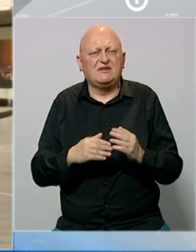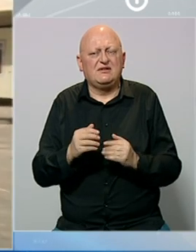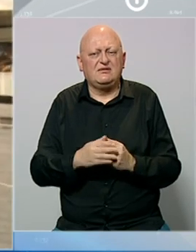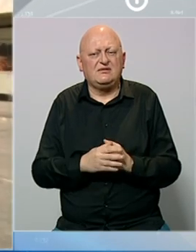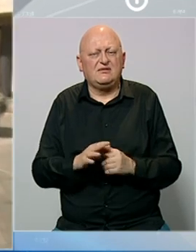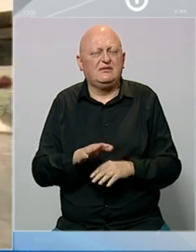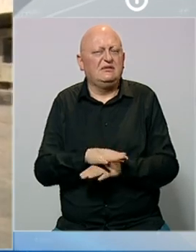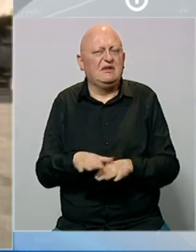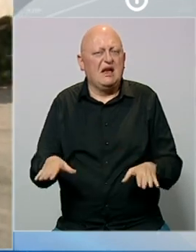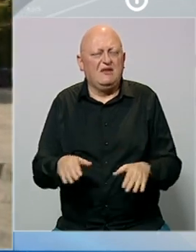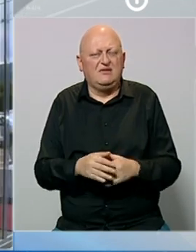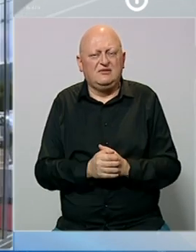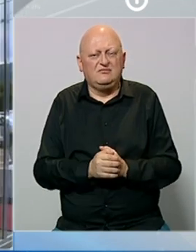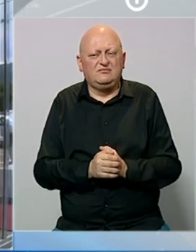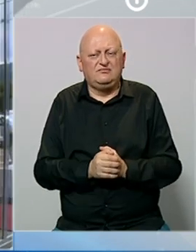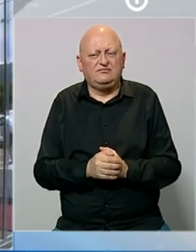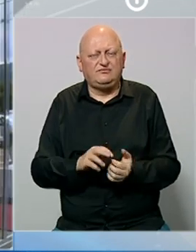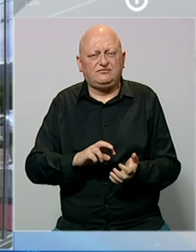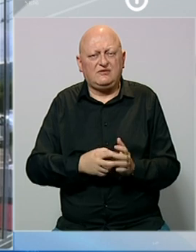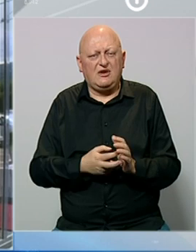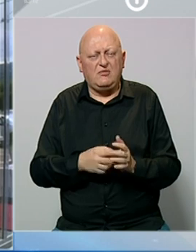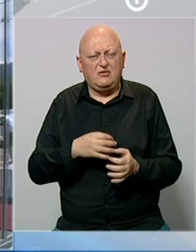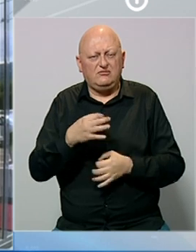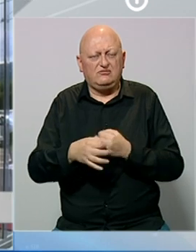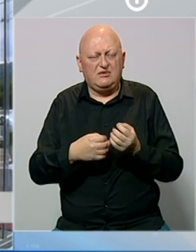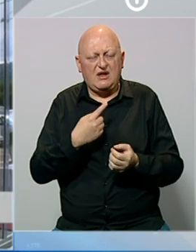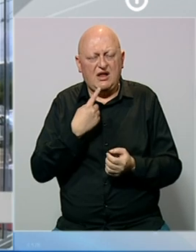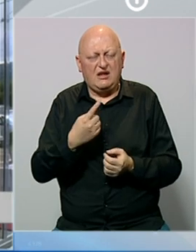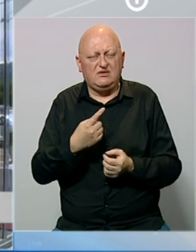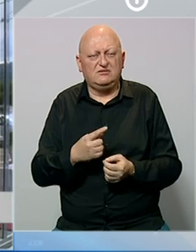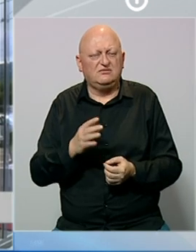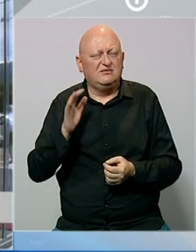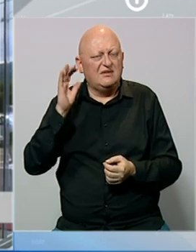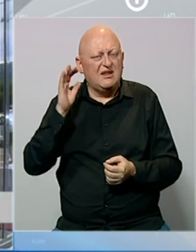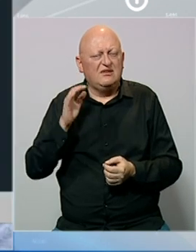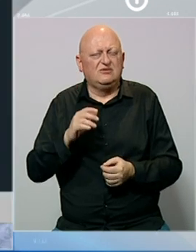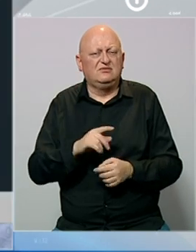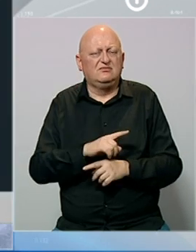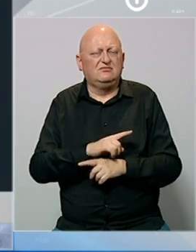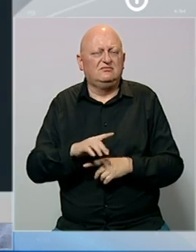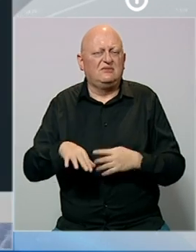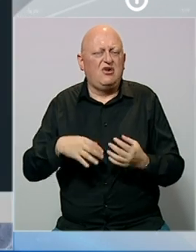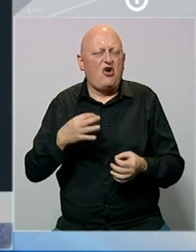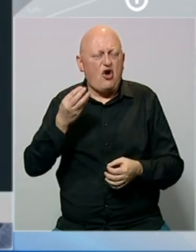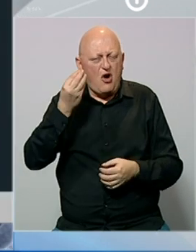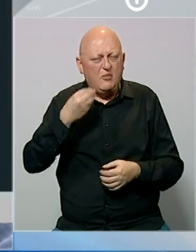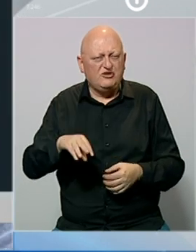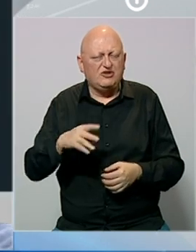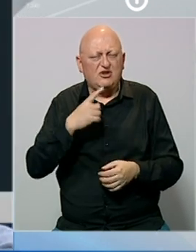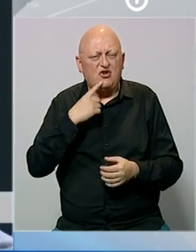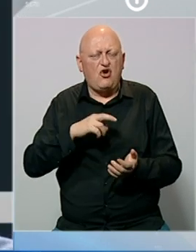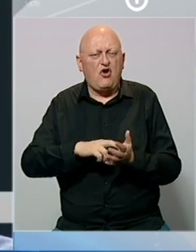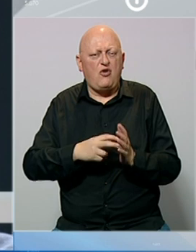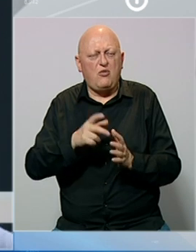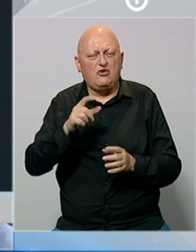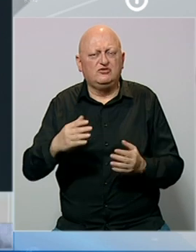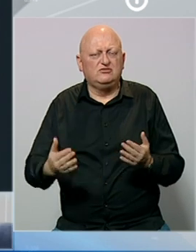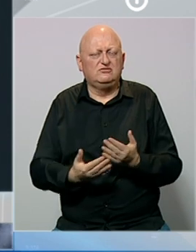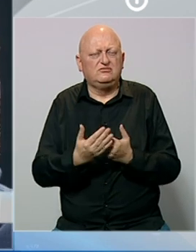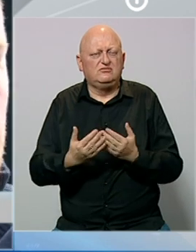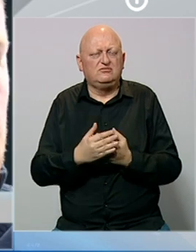Ma nika. Politički analitičari kažu da smo se naslušali recikliranih obećanja koja političari ponavljaju